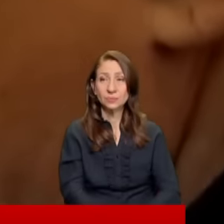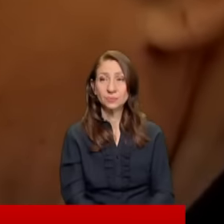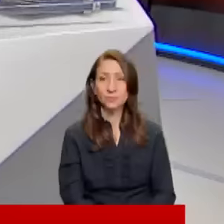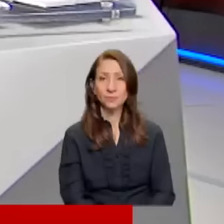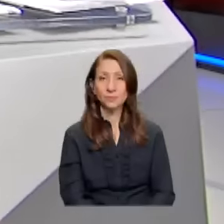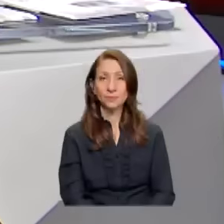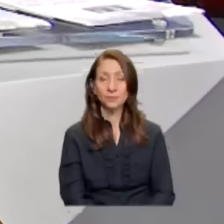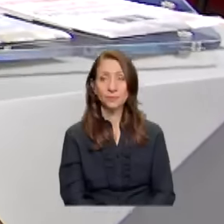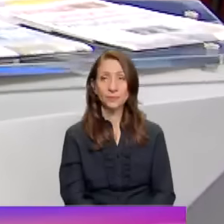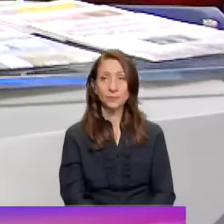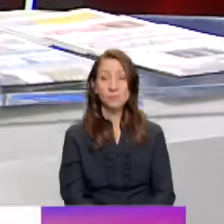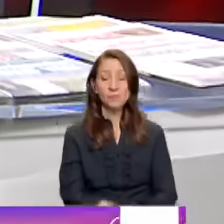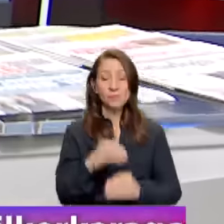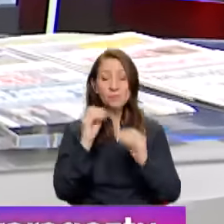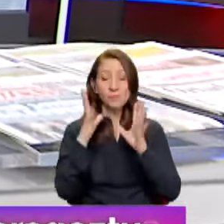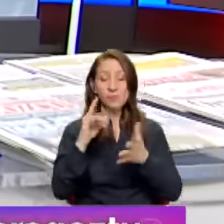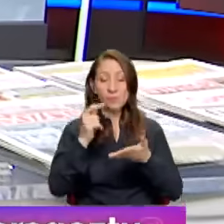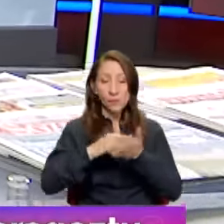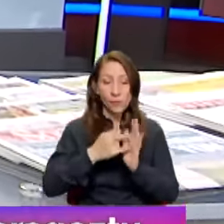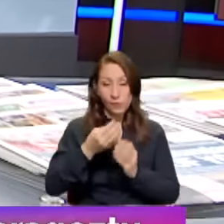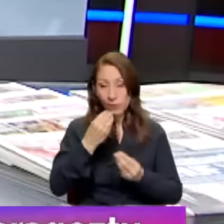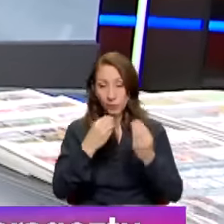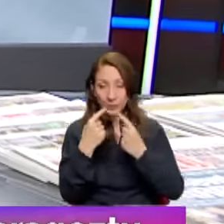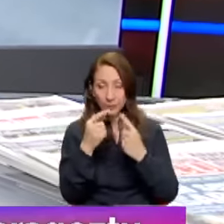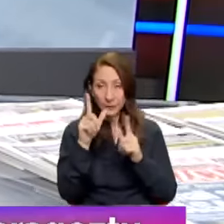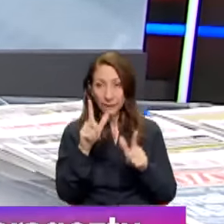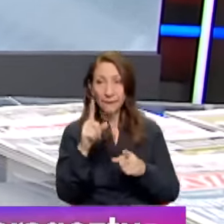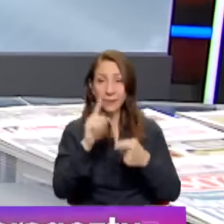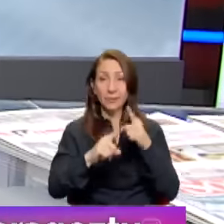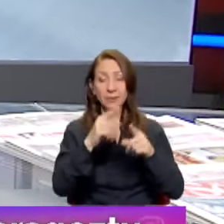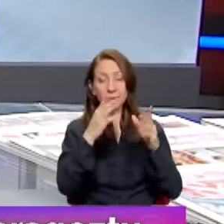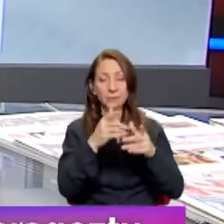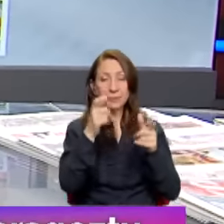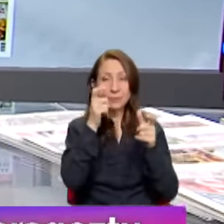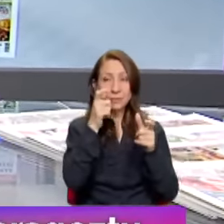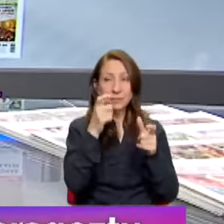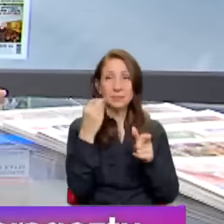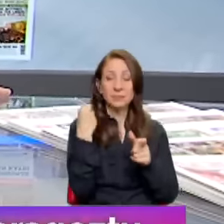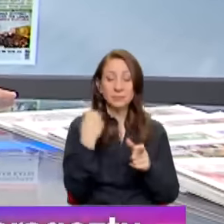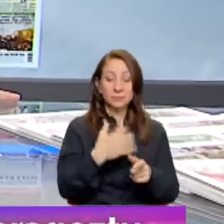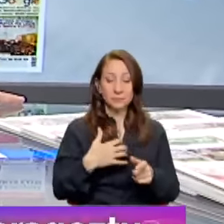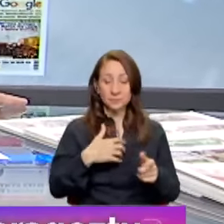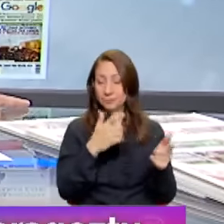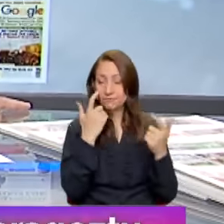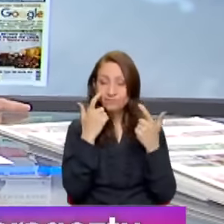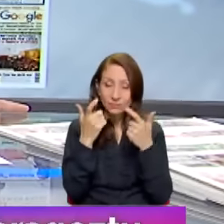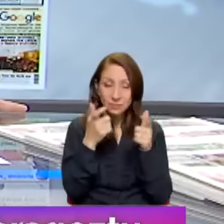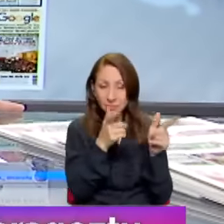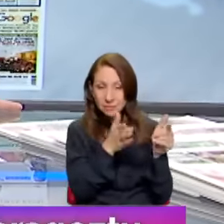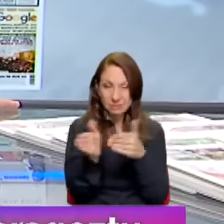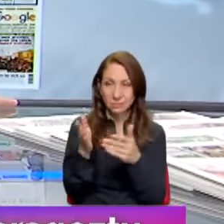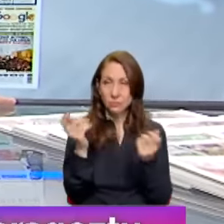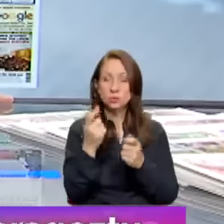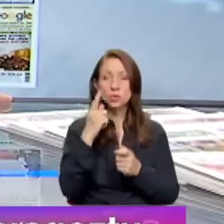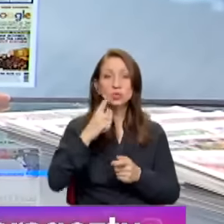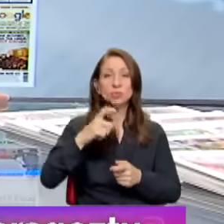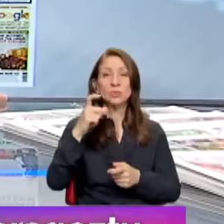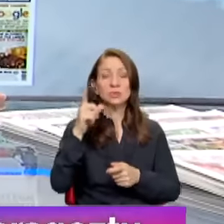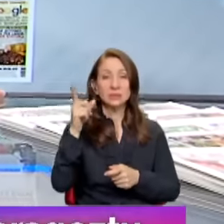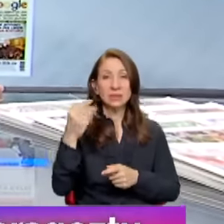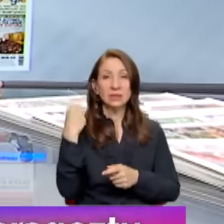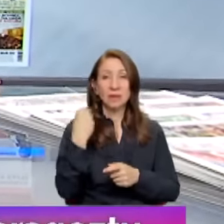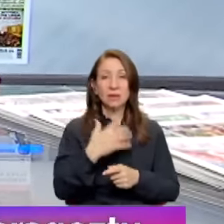nedeniyle en çok geçimin konuşulması gerekirken siyaset dikkati Yeni anayasaya çevirmeye çalışıyor cumhurbaşkanının